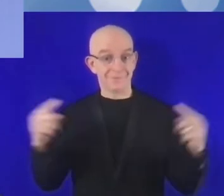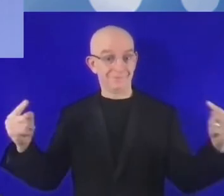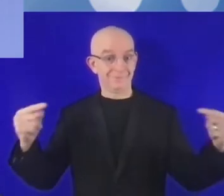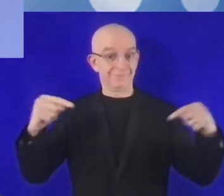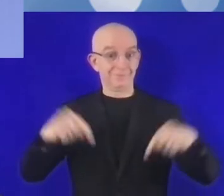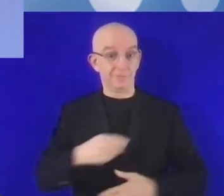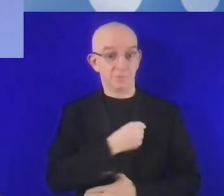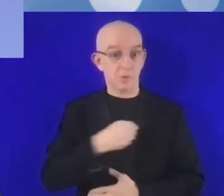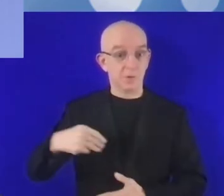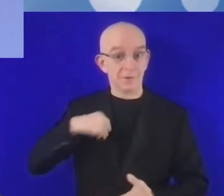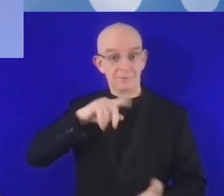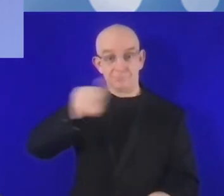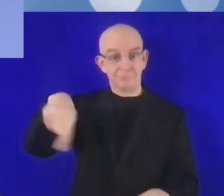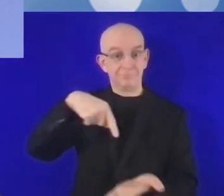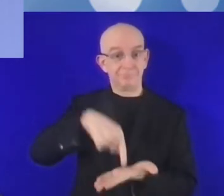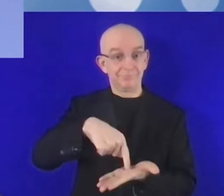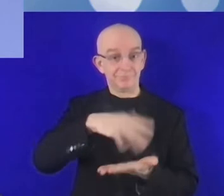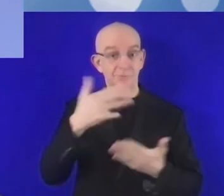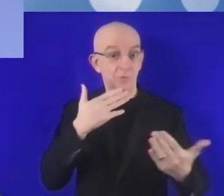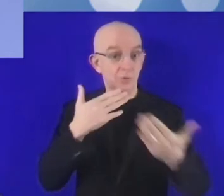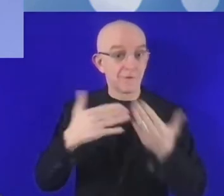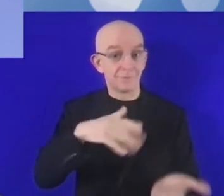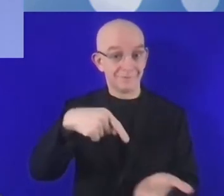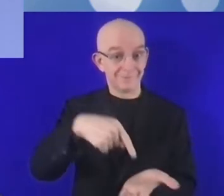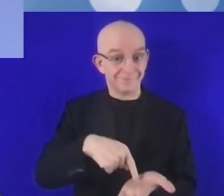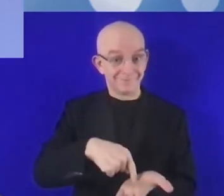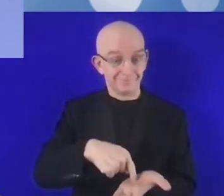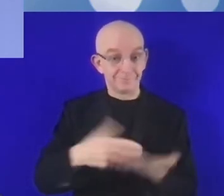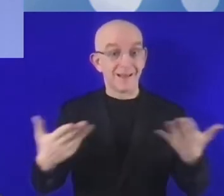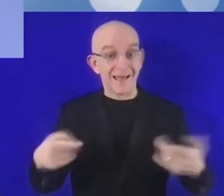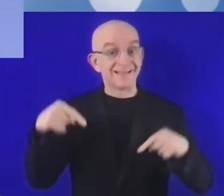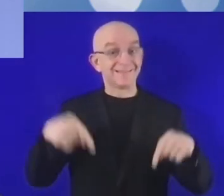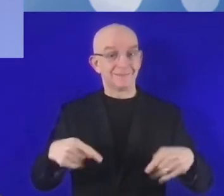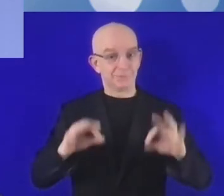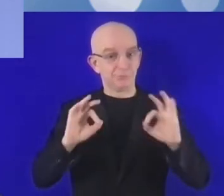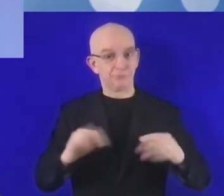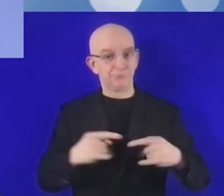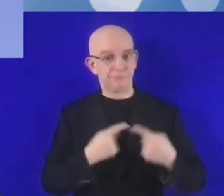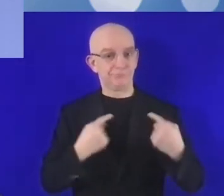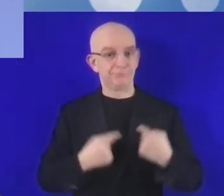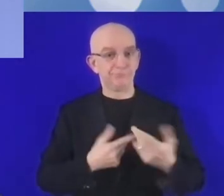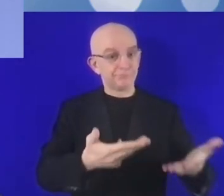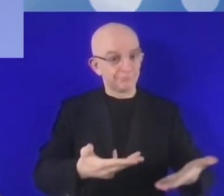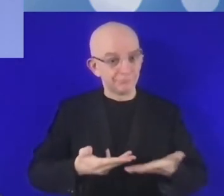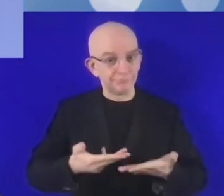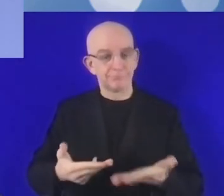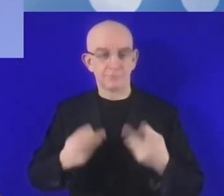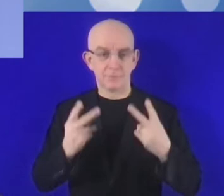lors d'un sommet de l'IGF à Katowice. C'est un honneur pour nous de pouvoir, en tant que peuple polonais,